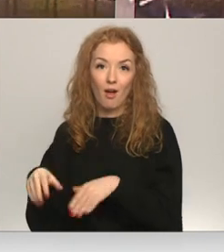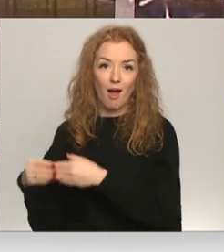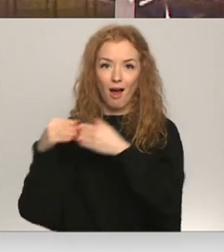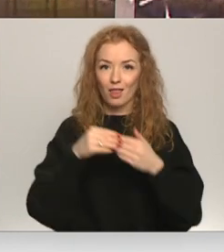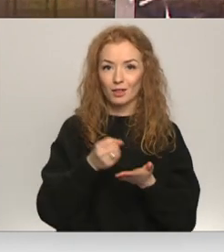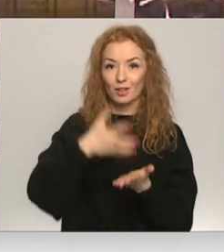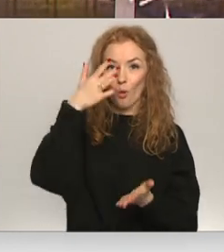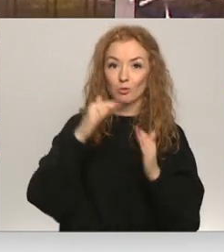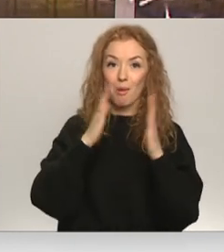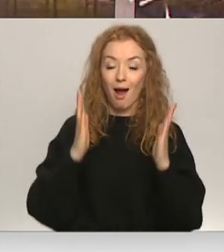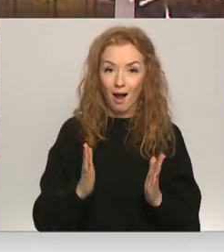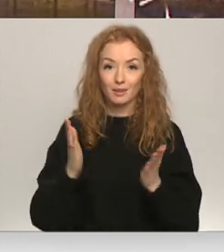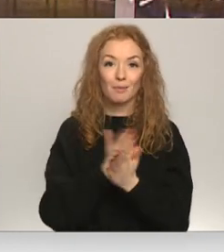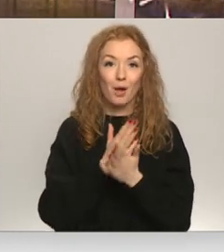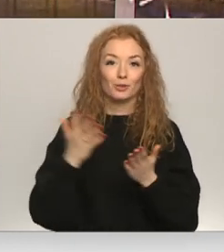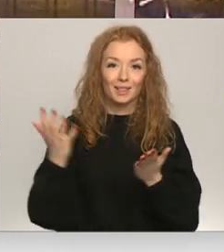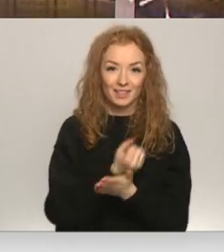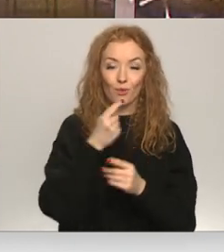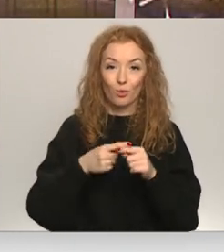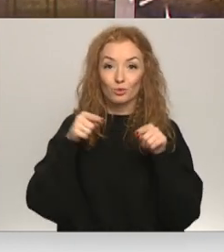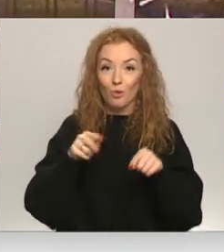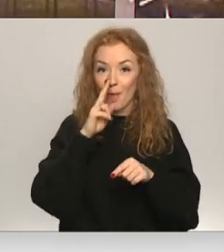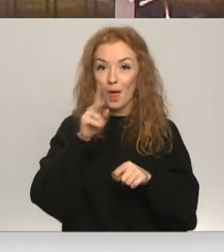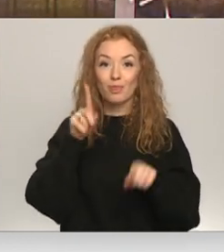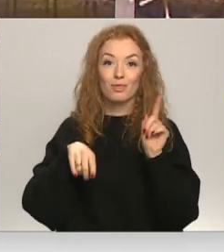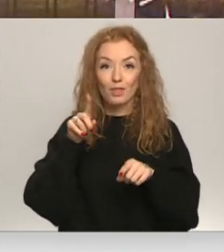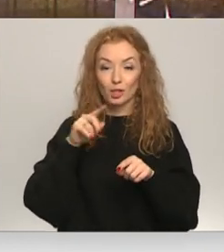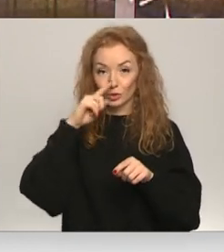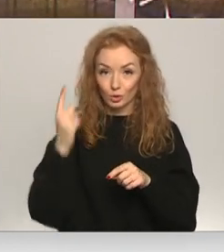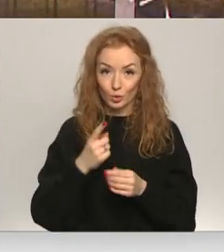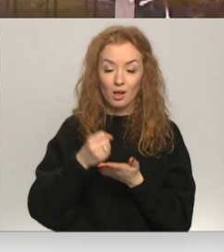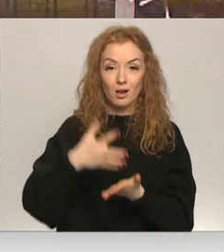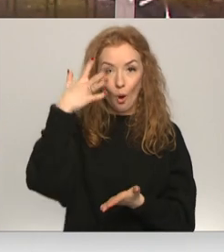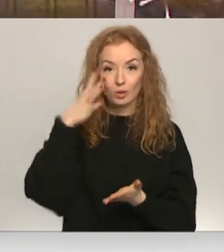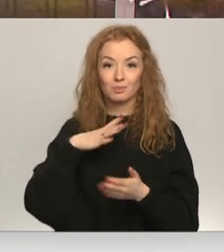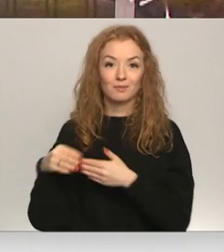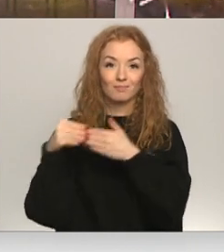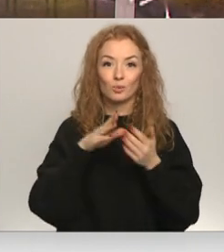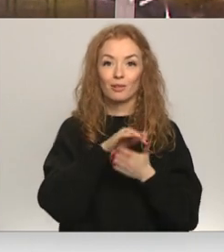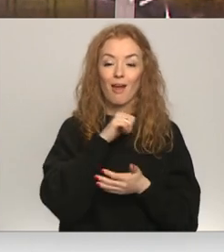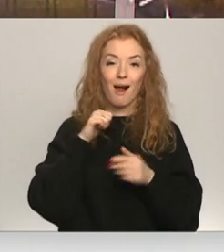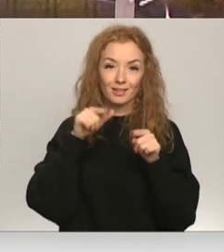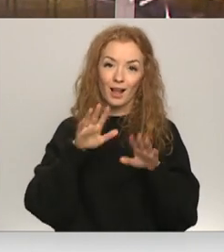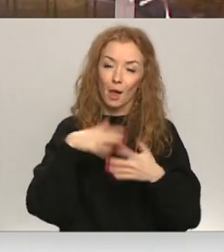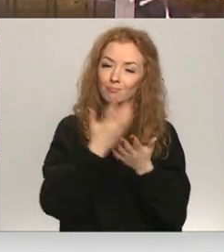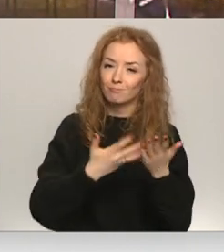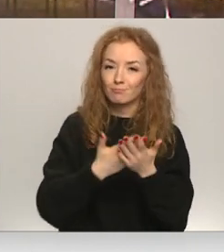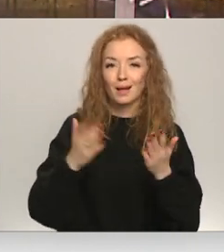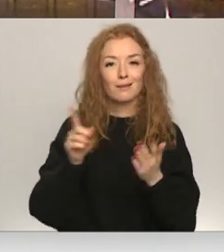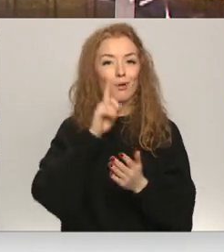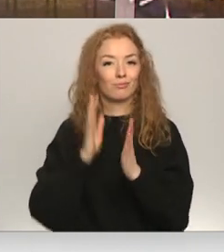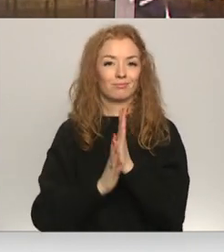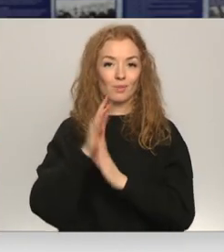mājās. Visbeidzot tas izdevās, un šonedēļ uz dažām stundām kausu no Krievijas tika atvests uz Talsiem, lai motivētu jaunos